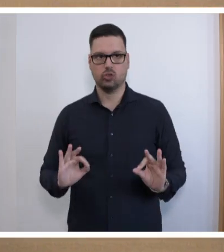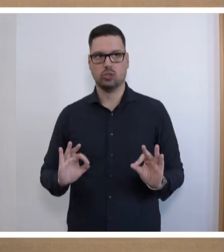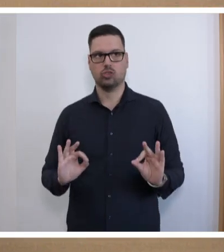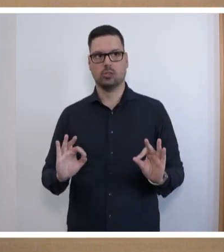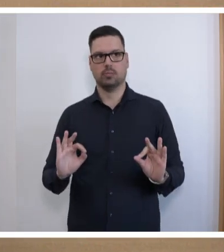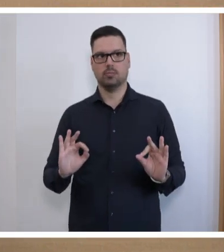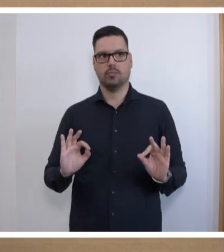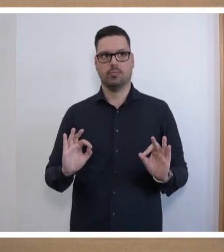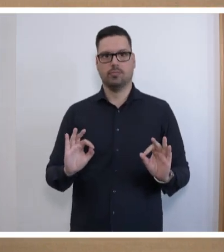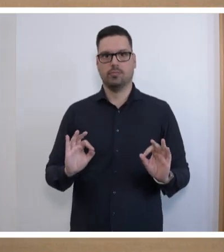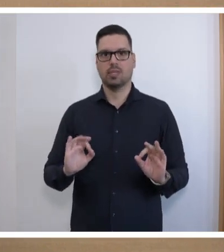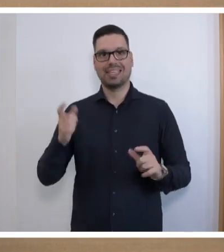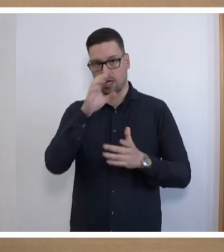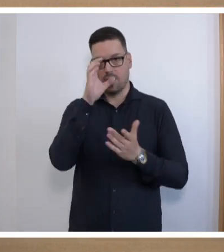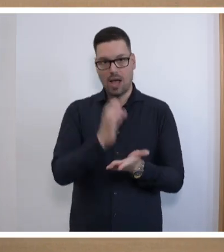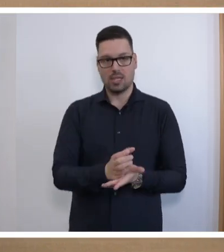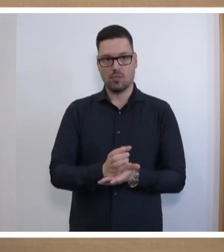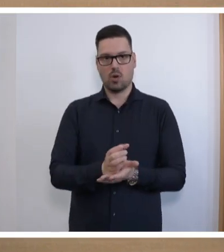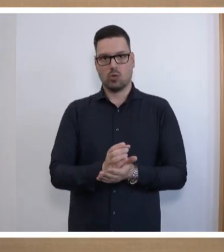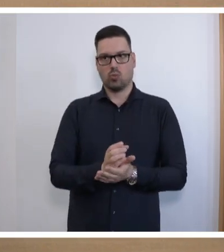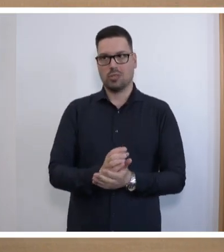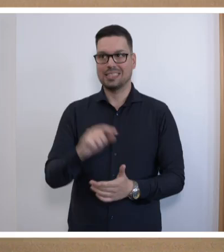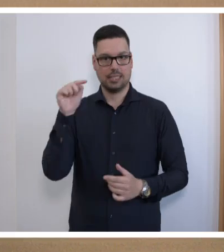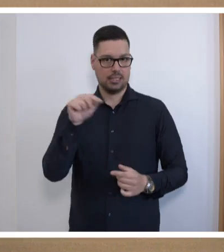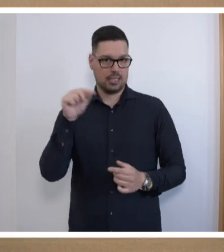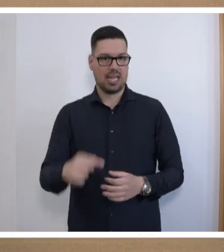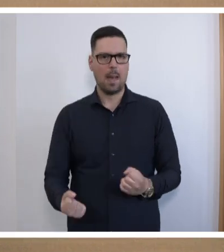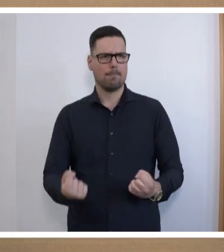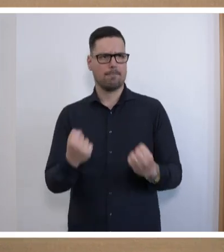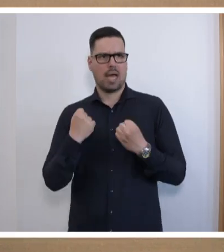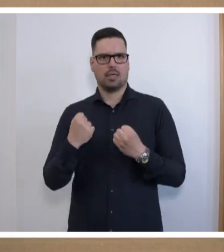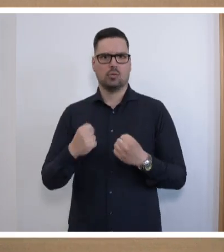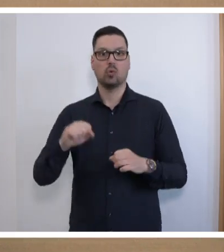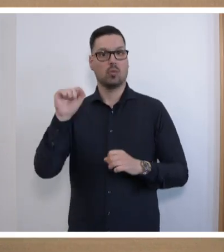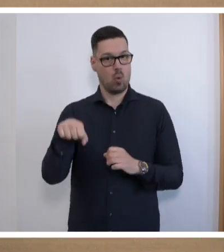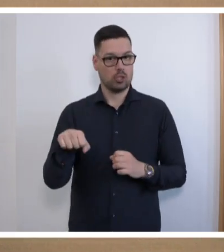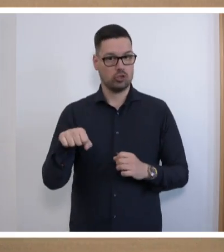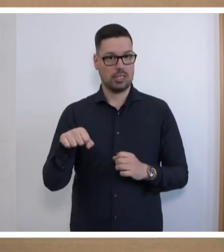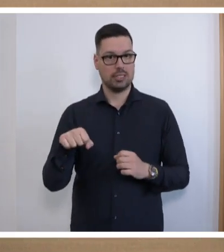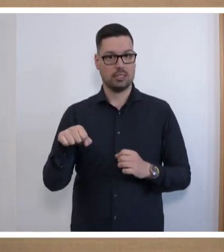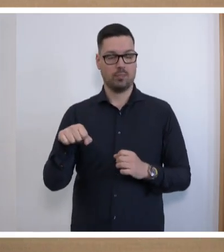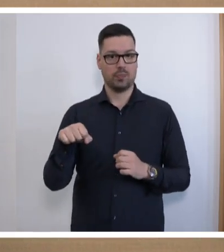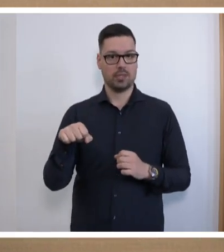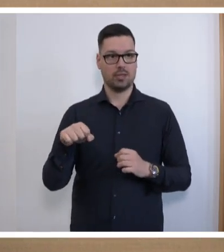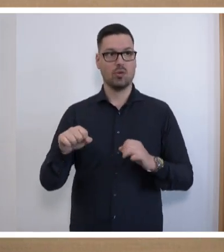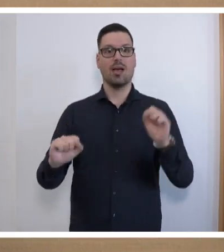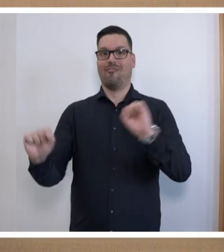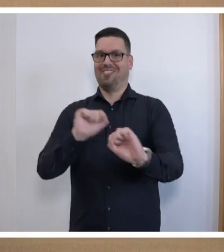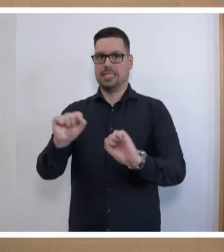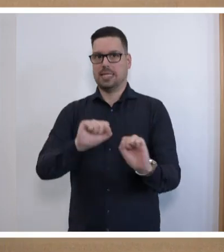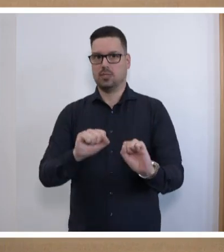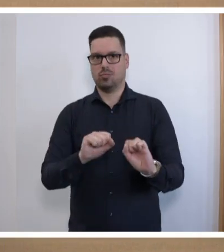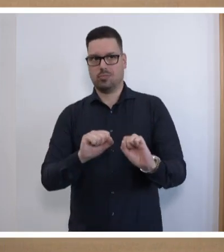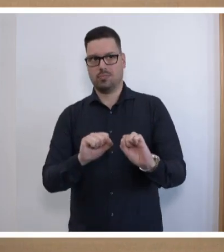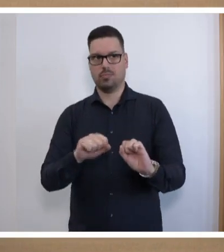diejenigen, die in der Verantwortung sind. Die haben nämlich die Macht und die Möglichkeit, die Demokratie zu verteidigen. Und das tun sie